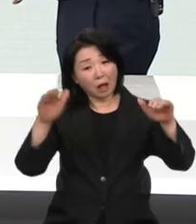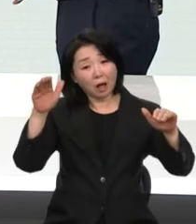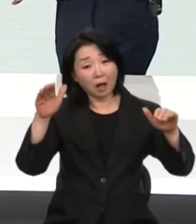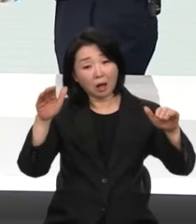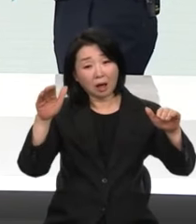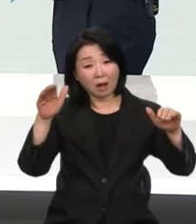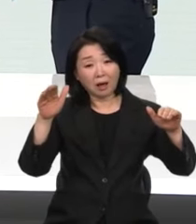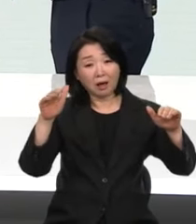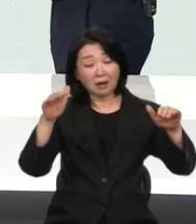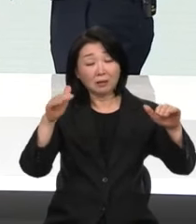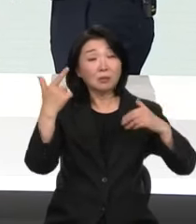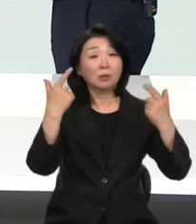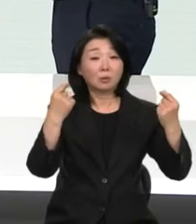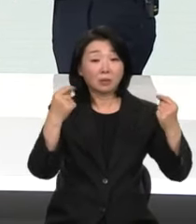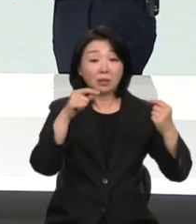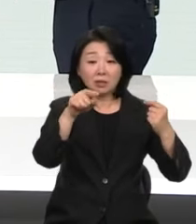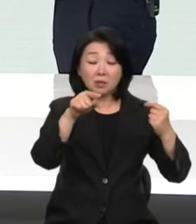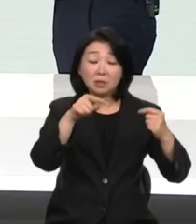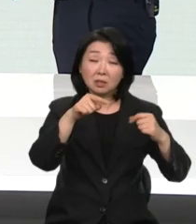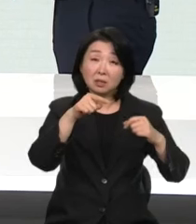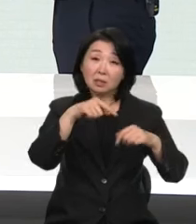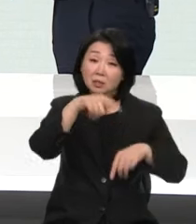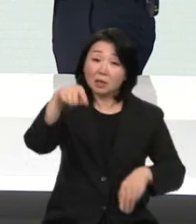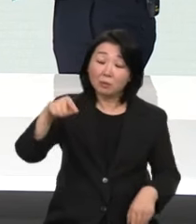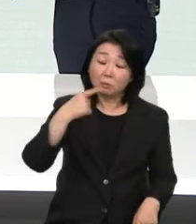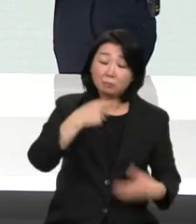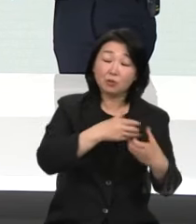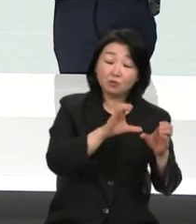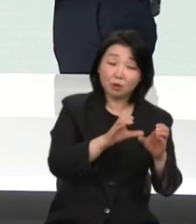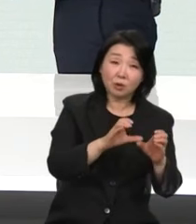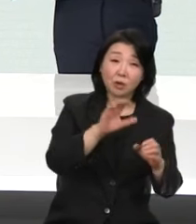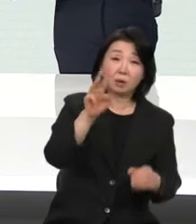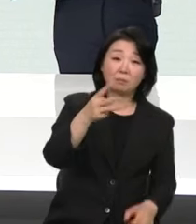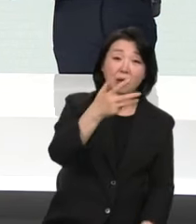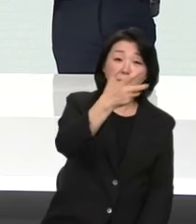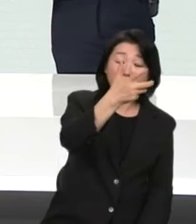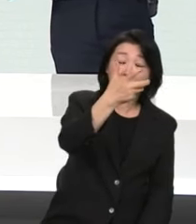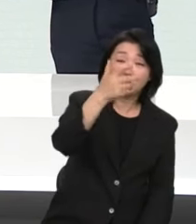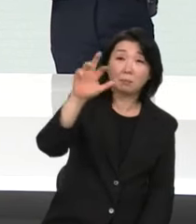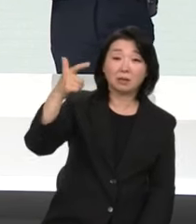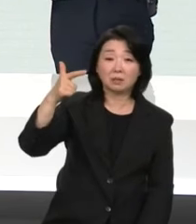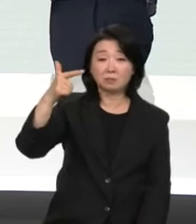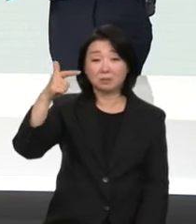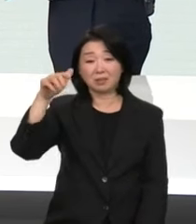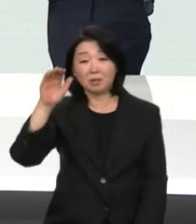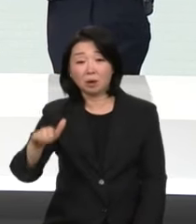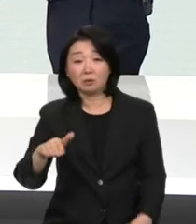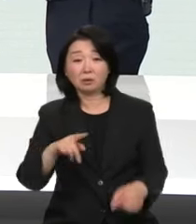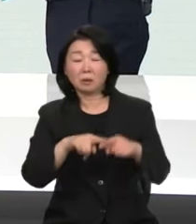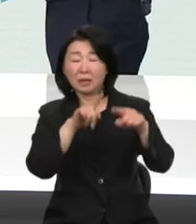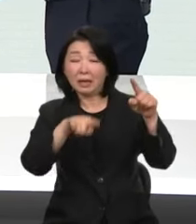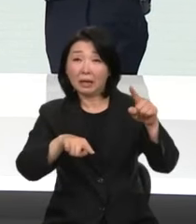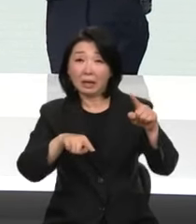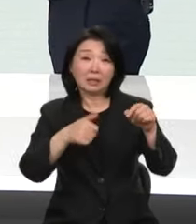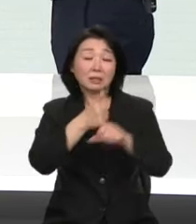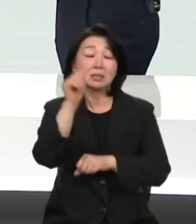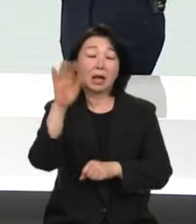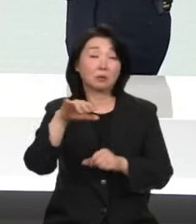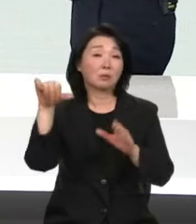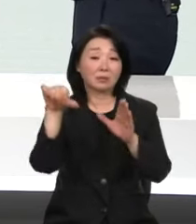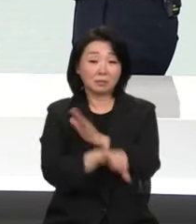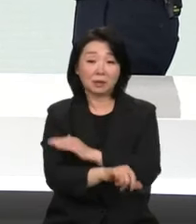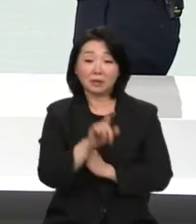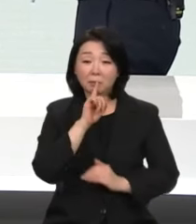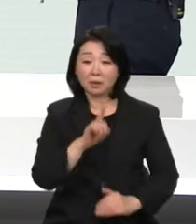것처럼 보이는데 자, 이런 식의 그래프라면 민주당도 180에서 이번에 175로 떨어졌기 때문에 승리한 게 아니라 실패했다고 해석을 할 수도